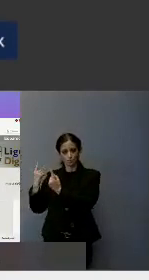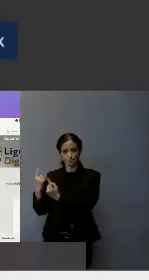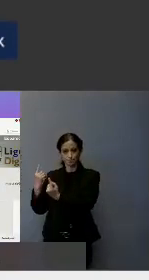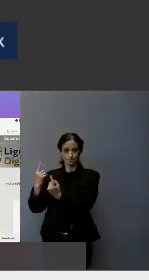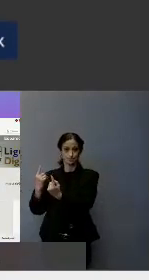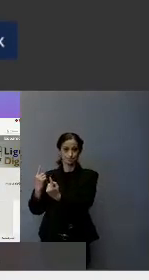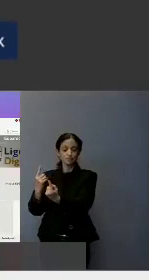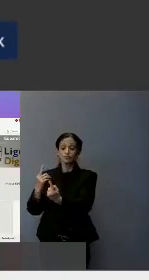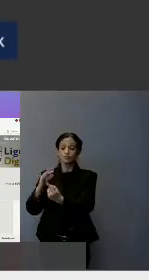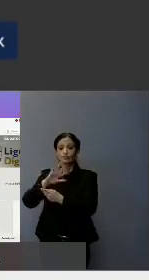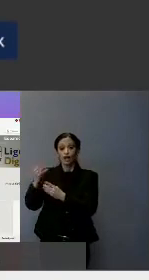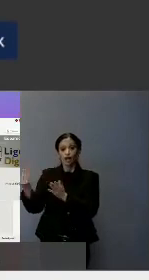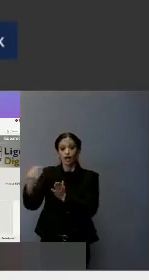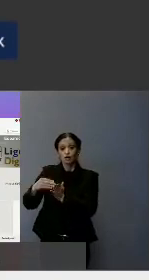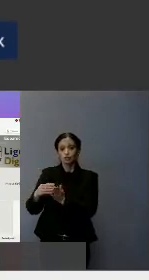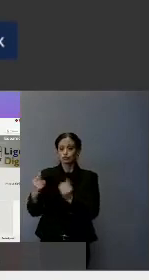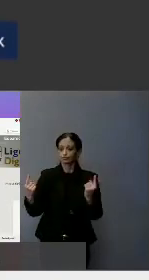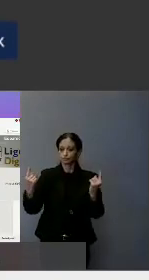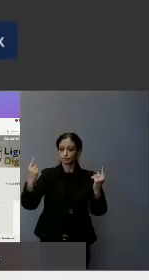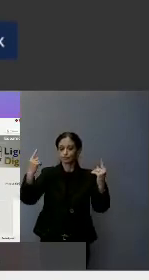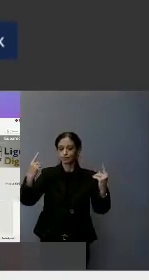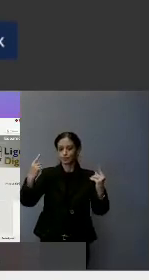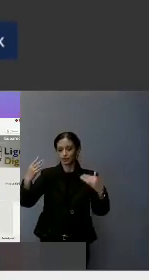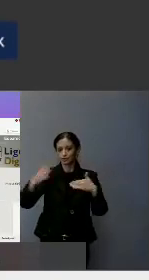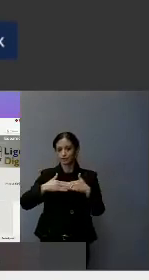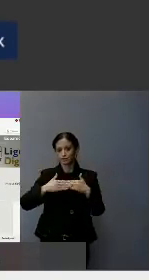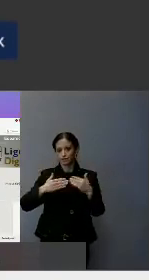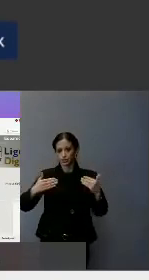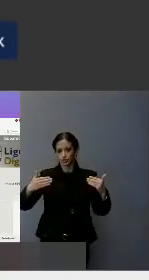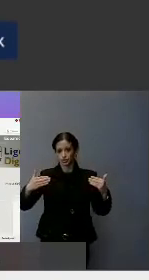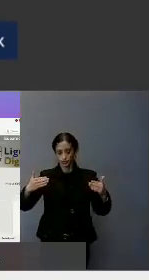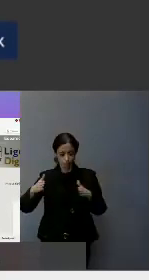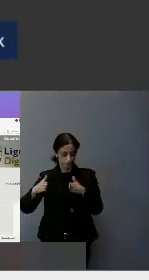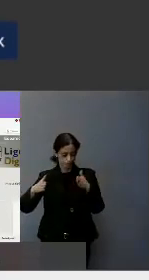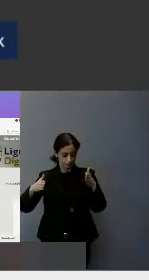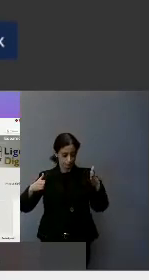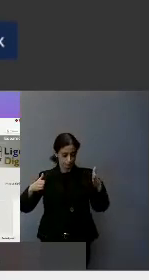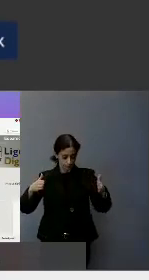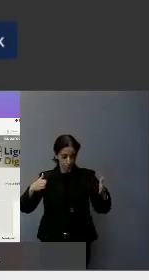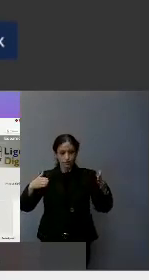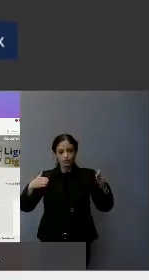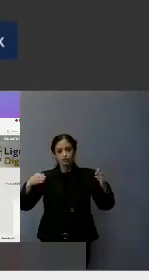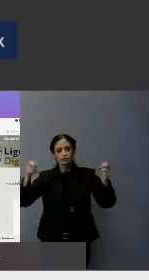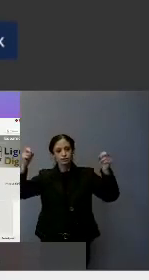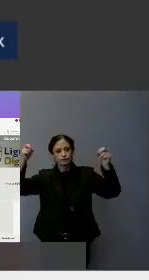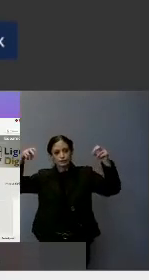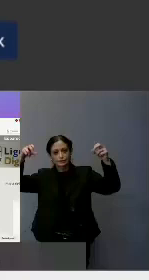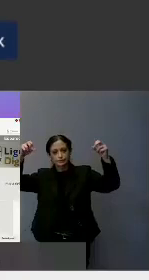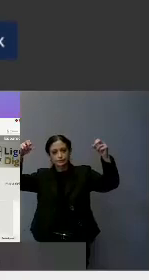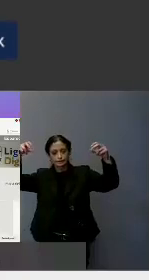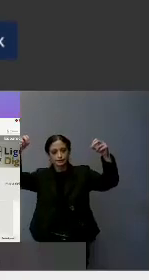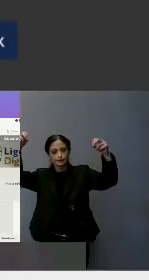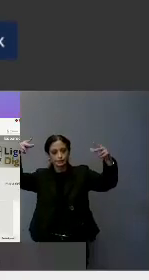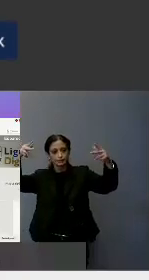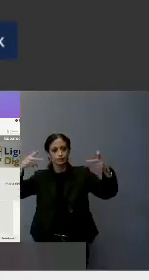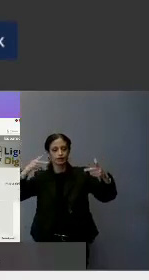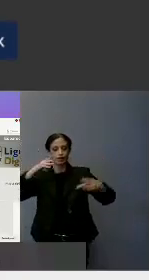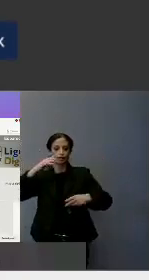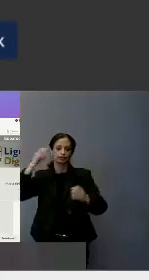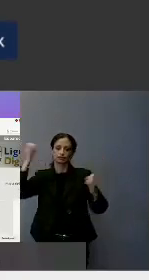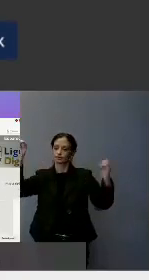nel poco distante rettilineo di prado che ci sono dei corpi illuminanti che lui non è direttamente con